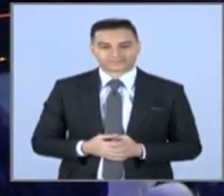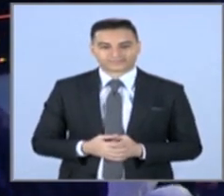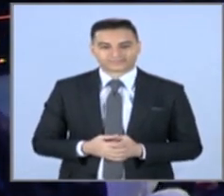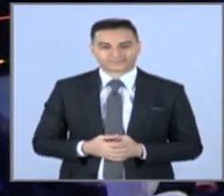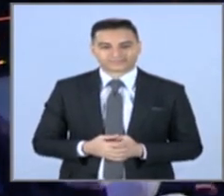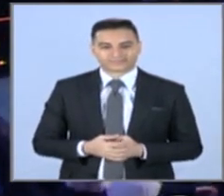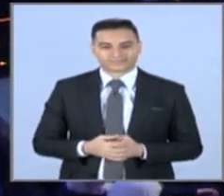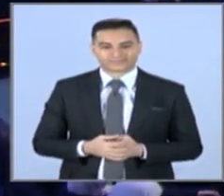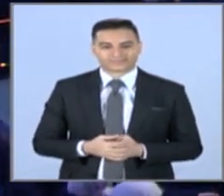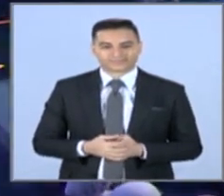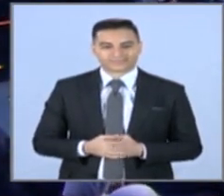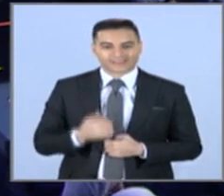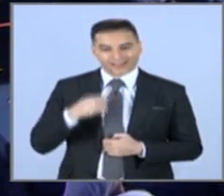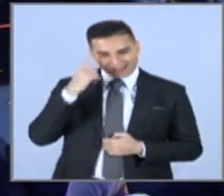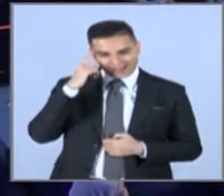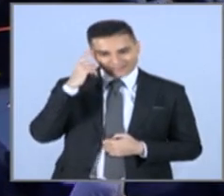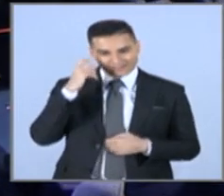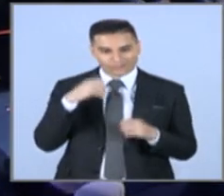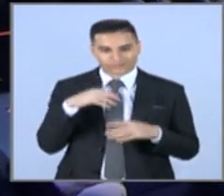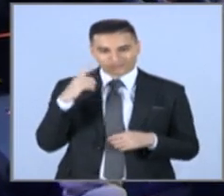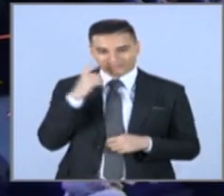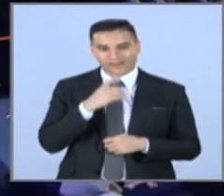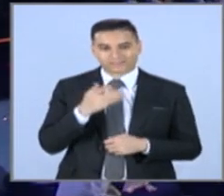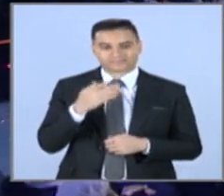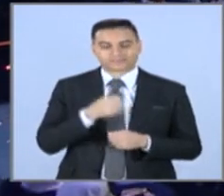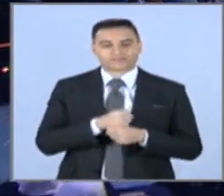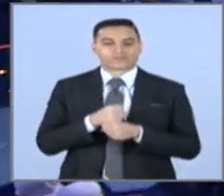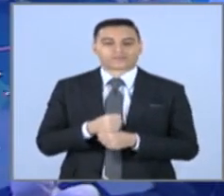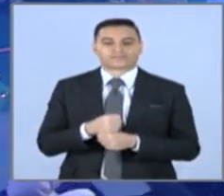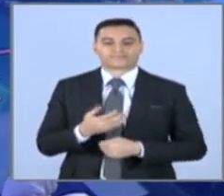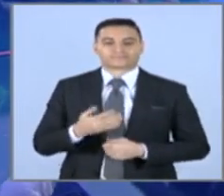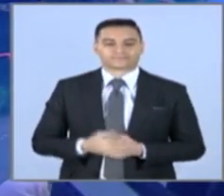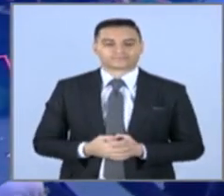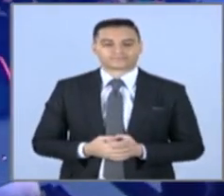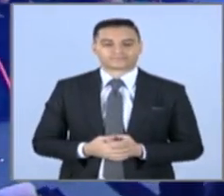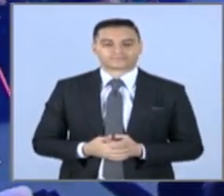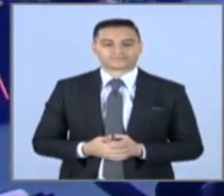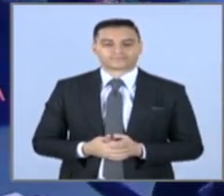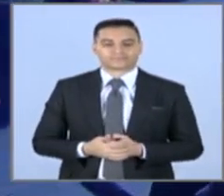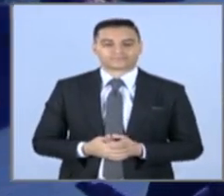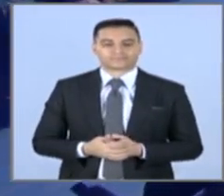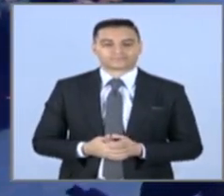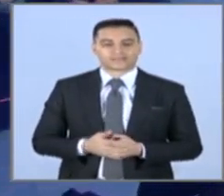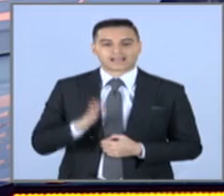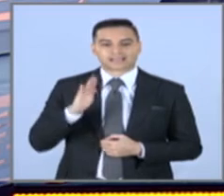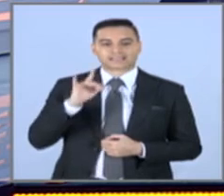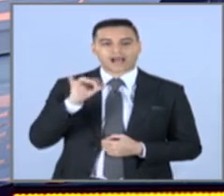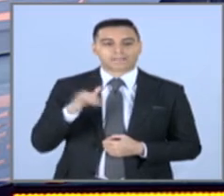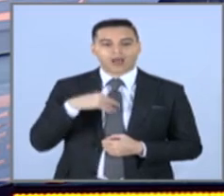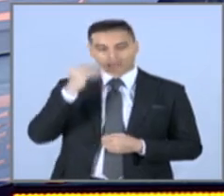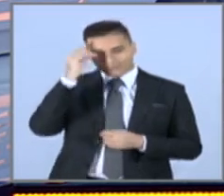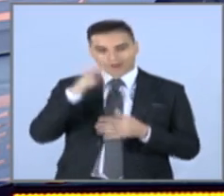صعب. أنا عارف. لا طبعا طبعا صعب جدا. أنا ما بتريقش لحد دلوقتي. سلمى عايز تعرف إيه اللي حصل